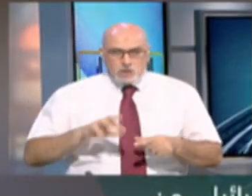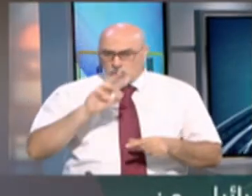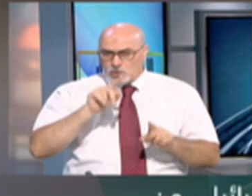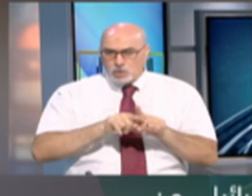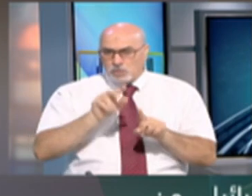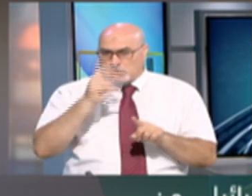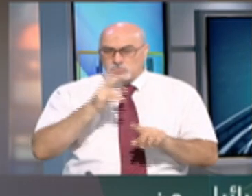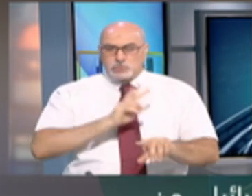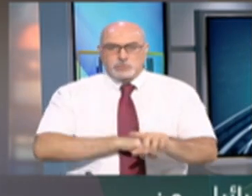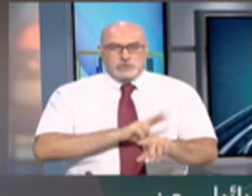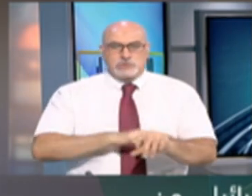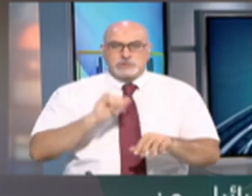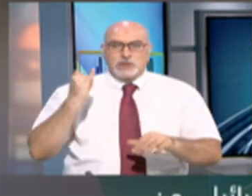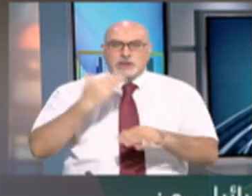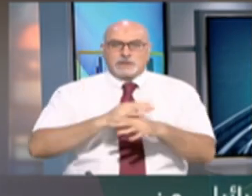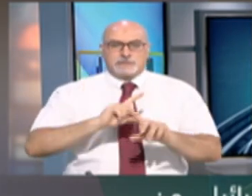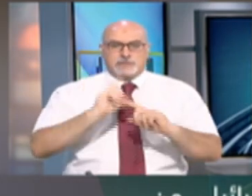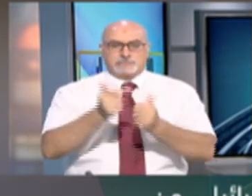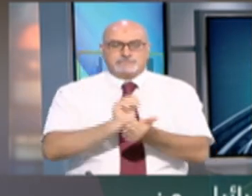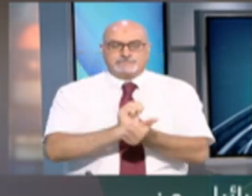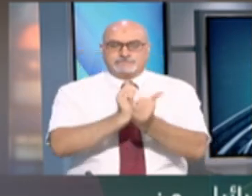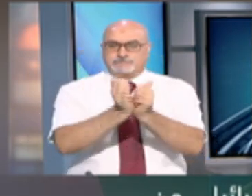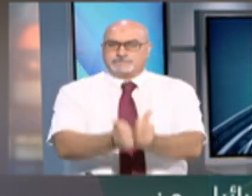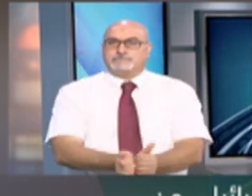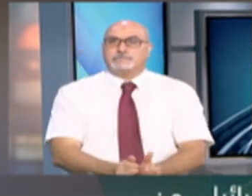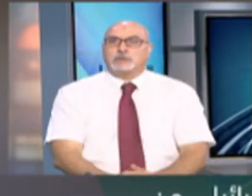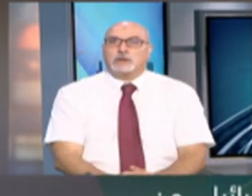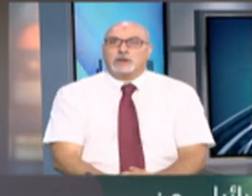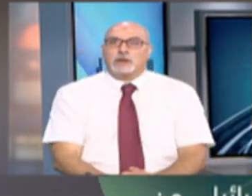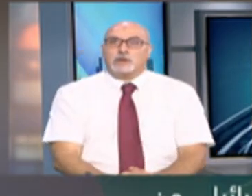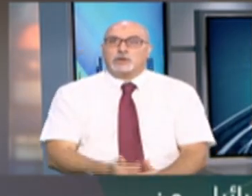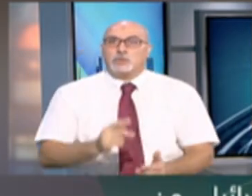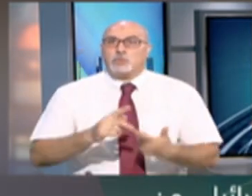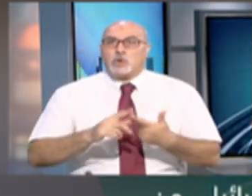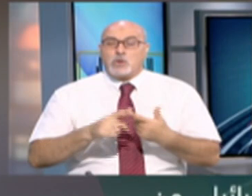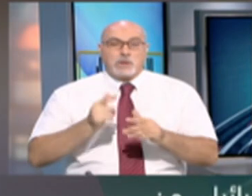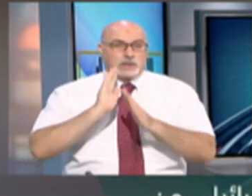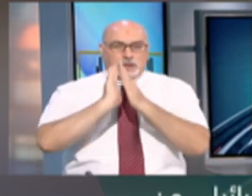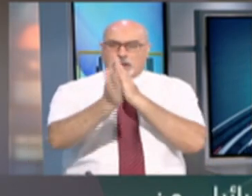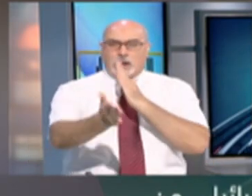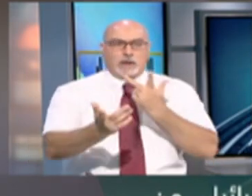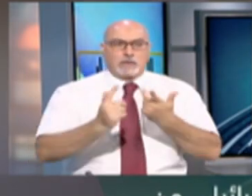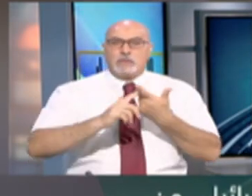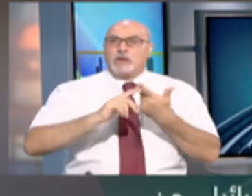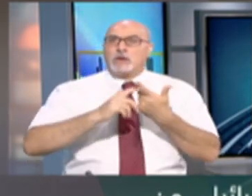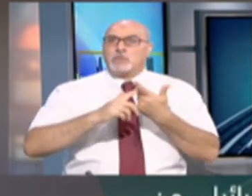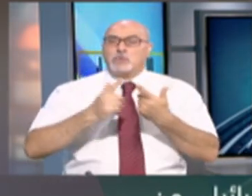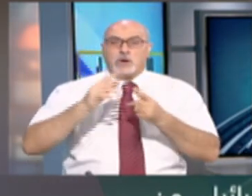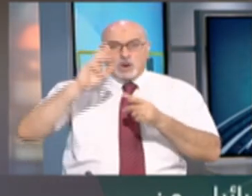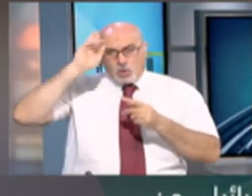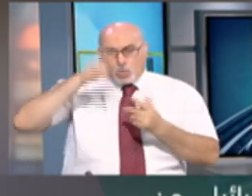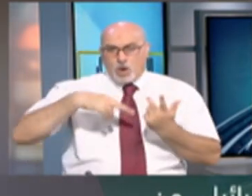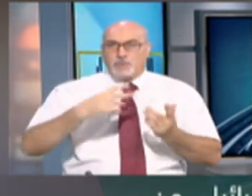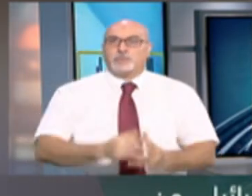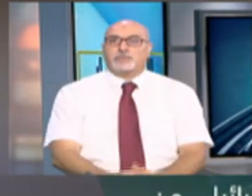الأسف هذا هو السيناريو المعهود ما دام الشعب لا يوجه أصابع الاتهام مباشرة إلى النظام الملكي